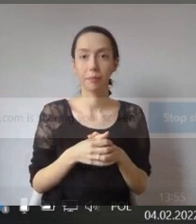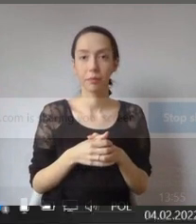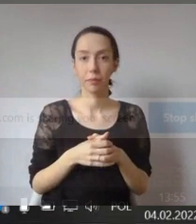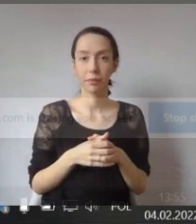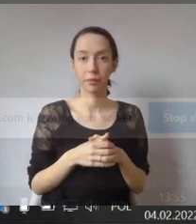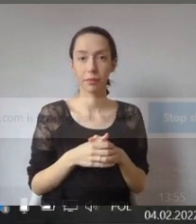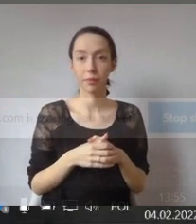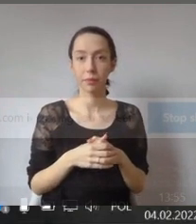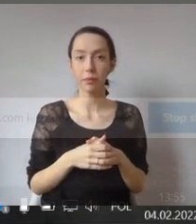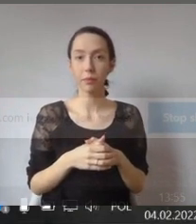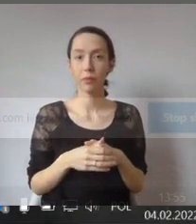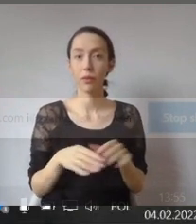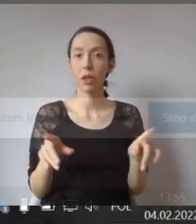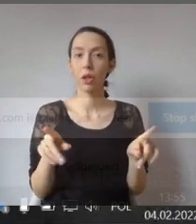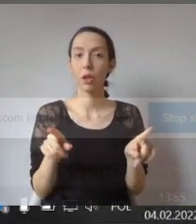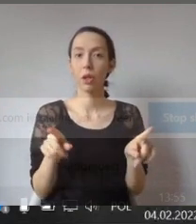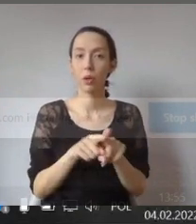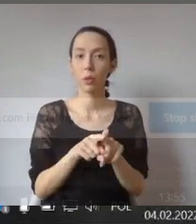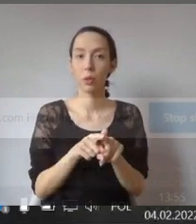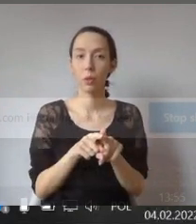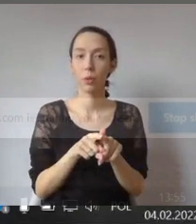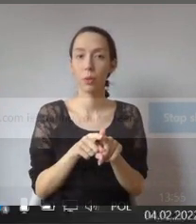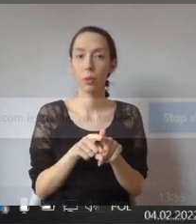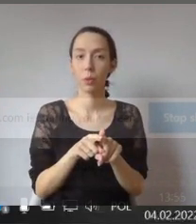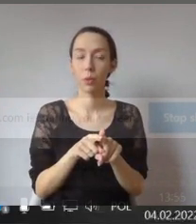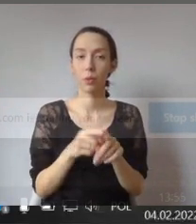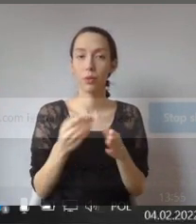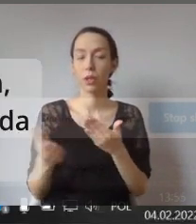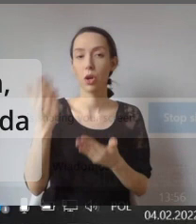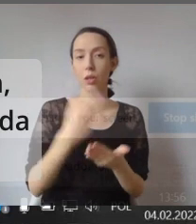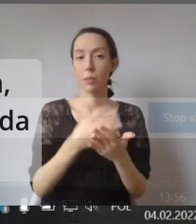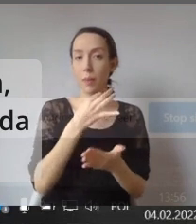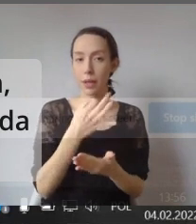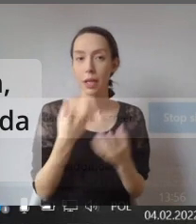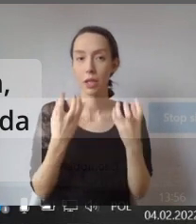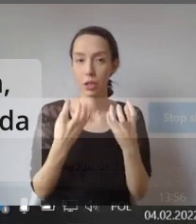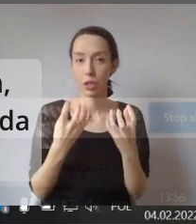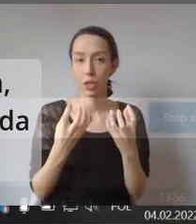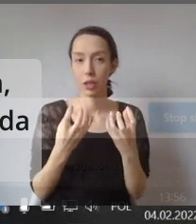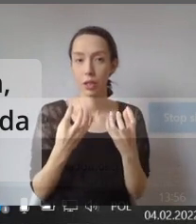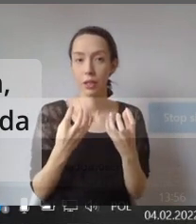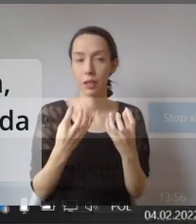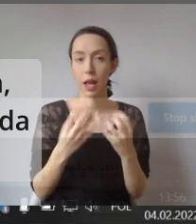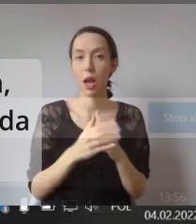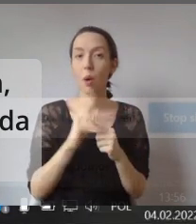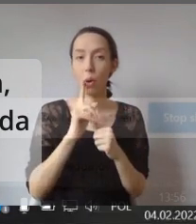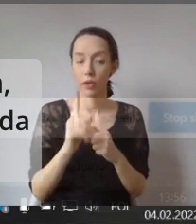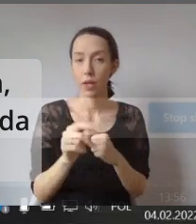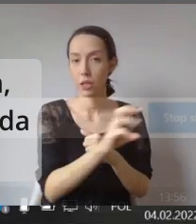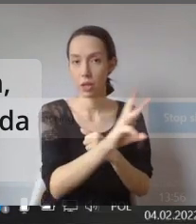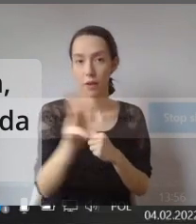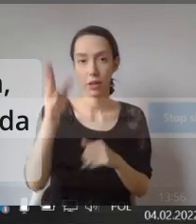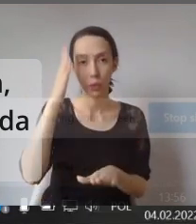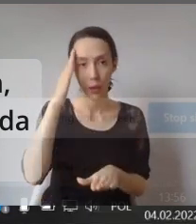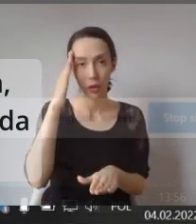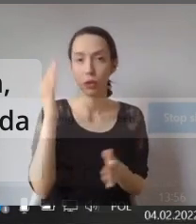dostanie też pytanie, czy chciałby potwierdzić Wasze umiejętności, co jest bardzo przydatne. Bo po prostu za